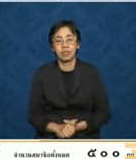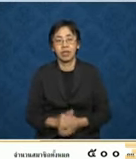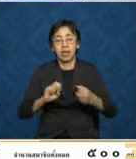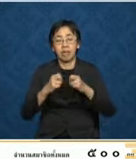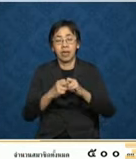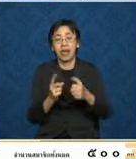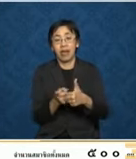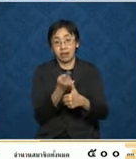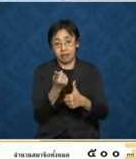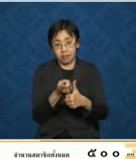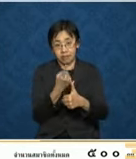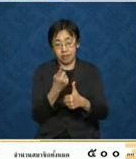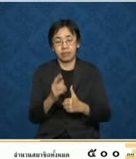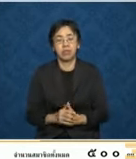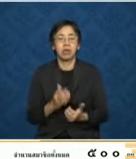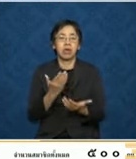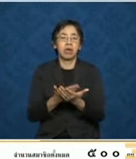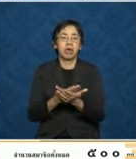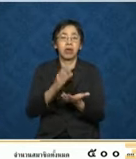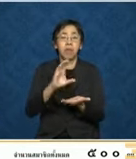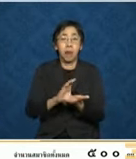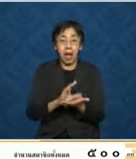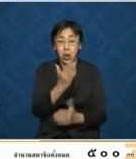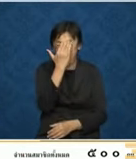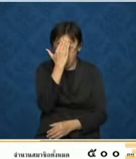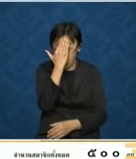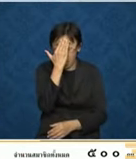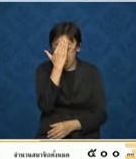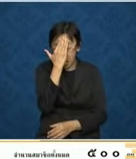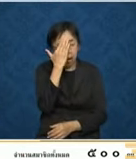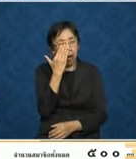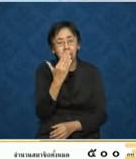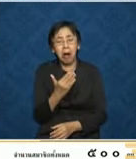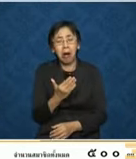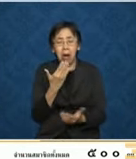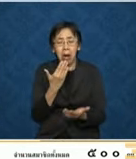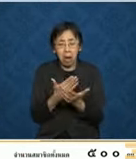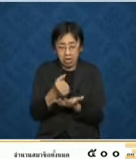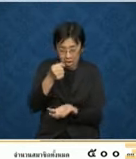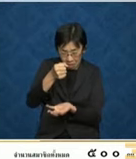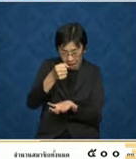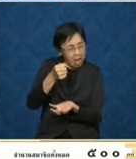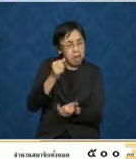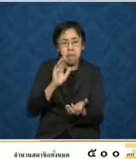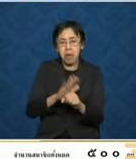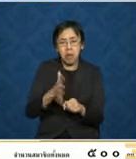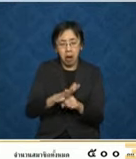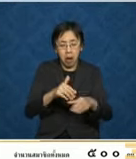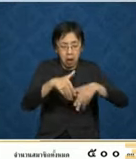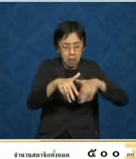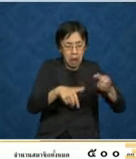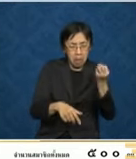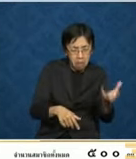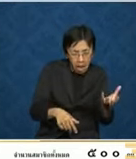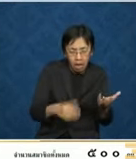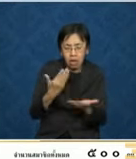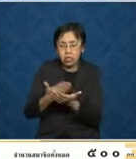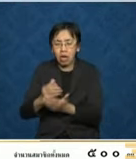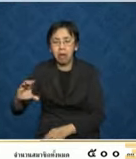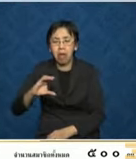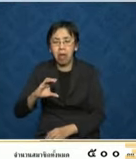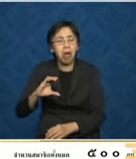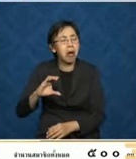เรื่องแรกเรื่องงบประมาณรายหัวที่ได้รับไม่สอดคล้องกับจำนวนประชากรในพื้นที่อย่